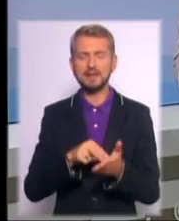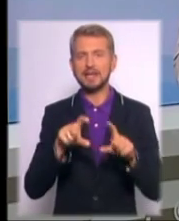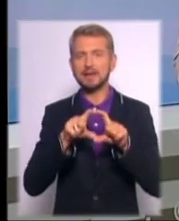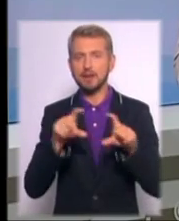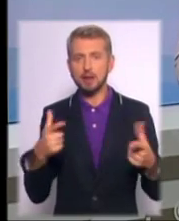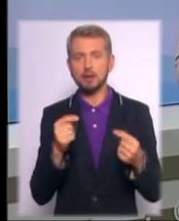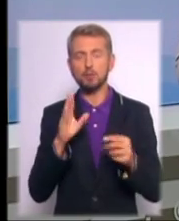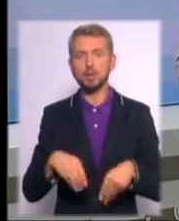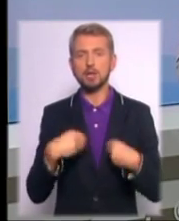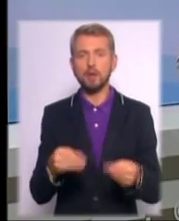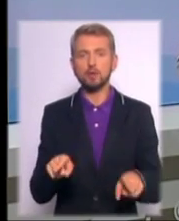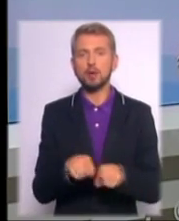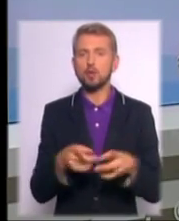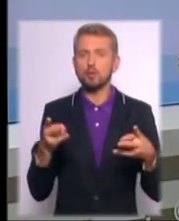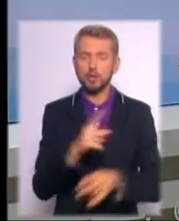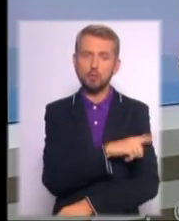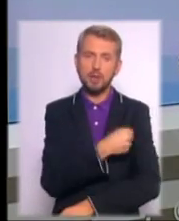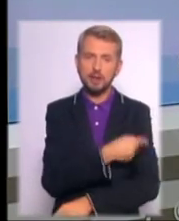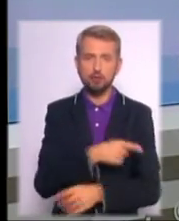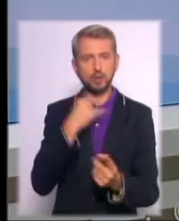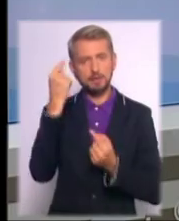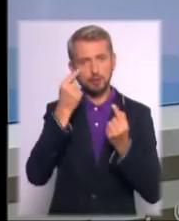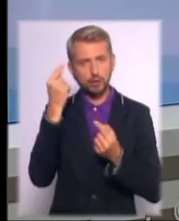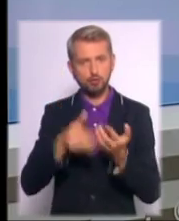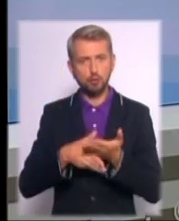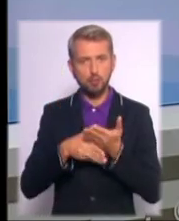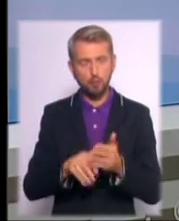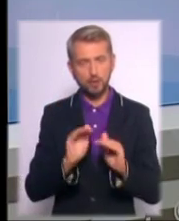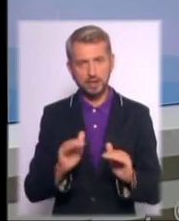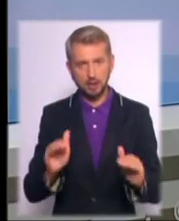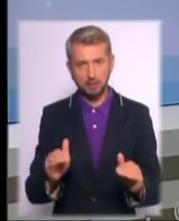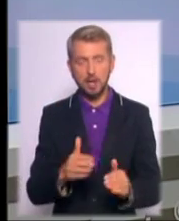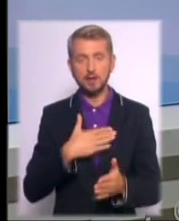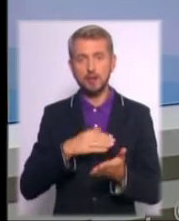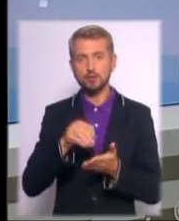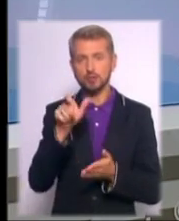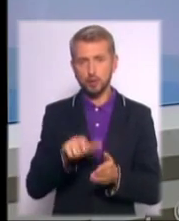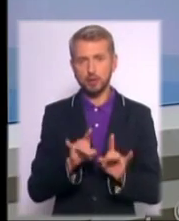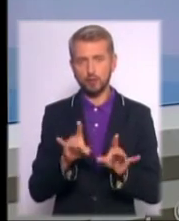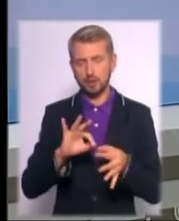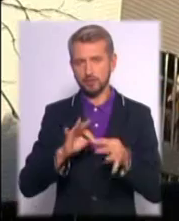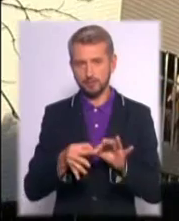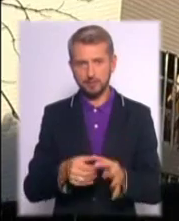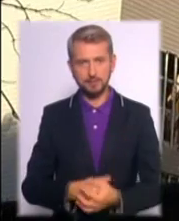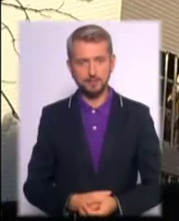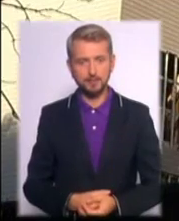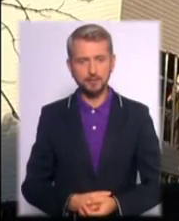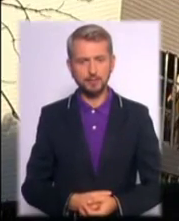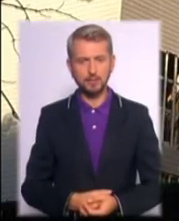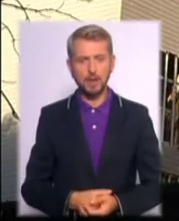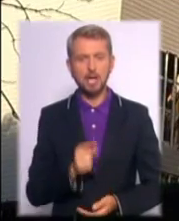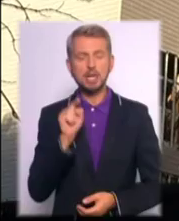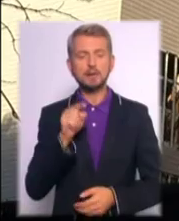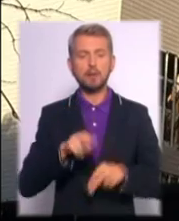де надаватимуть таку необхідну медичну та психологічну допомогу діткам. Наталка Біловол розкаже більше. На